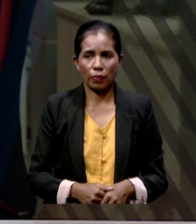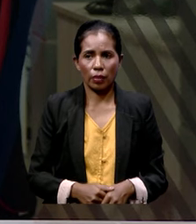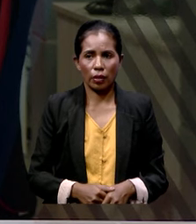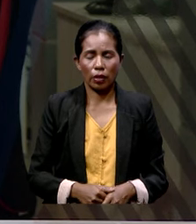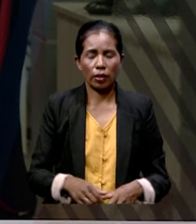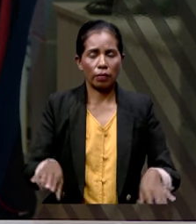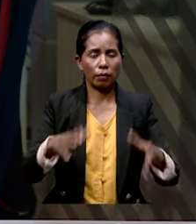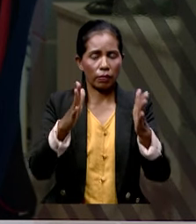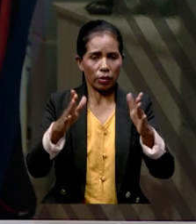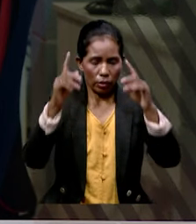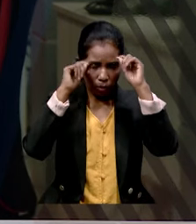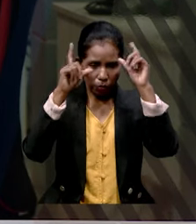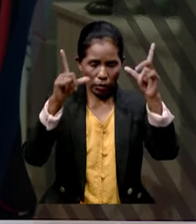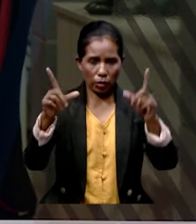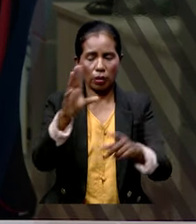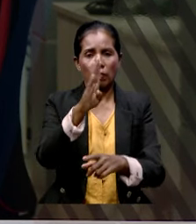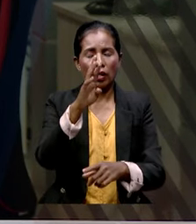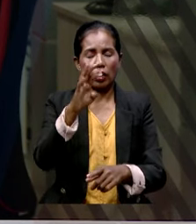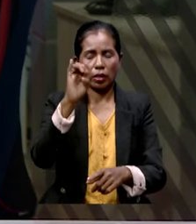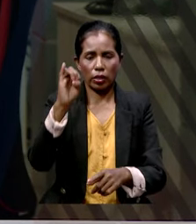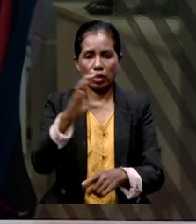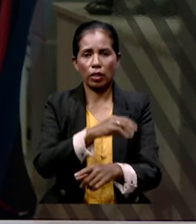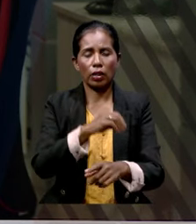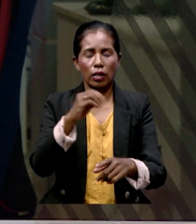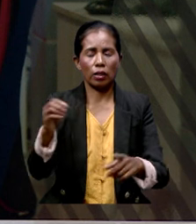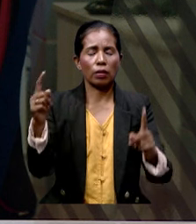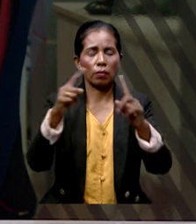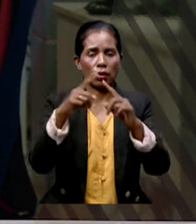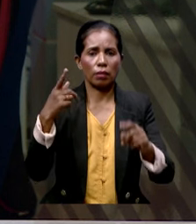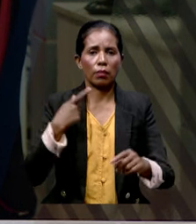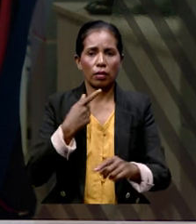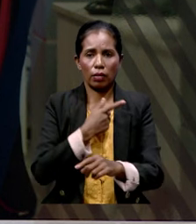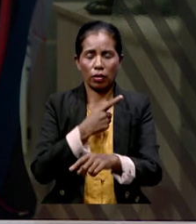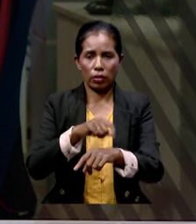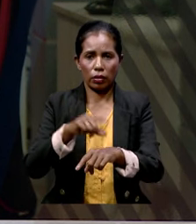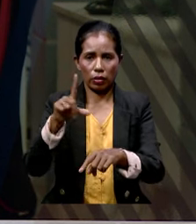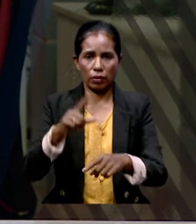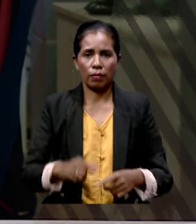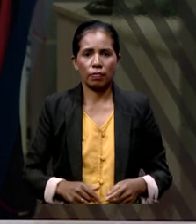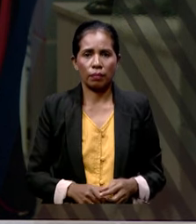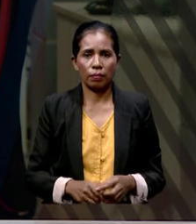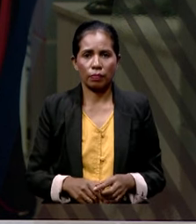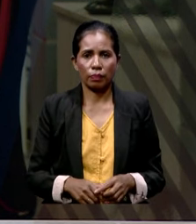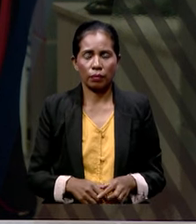Trabalhador Timoruan ia Banco Rakyat Indonesia ke sejarinti beri ba Parlamento Nasional.